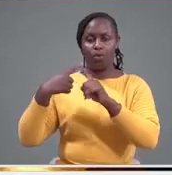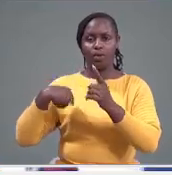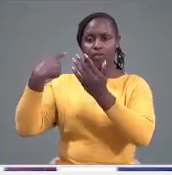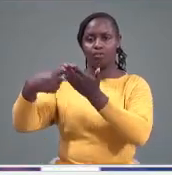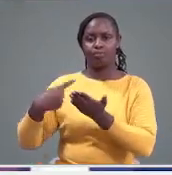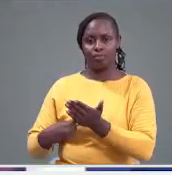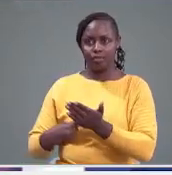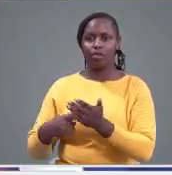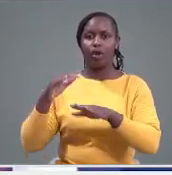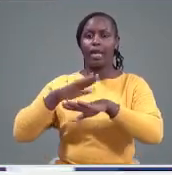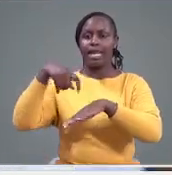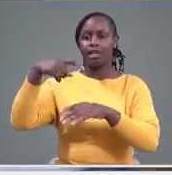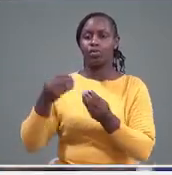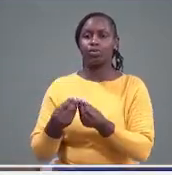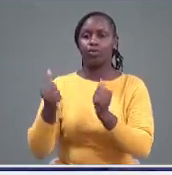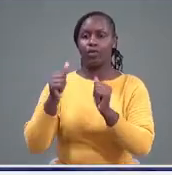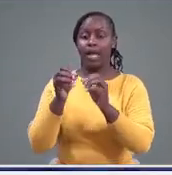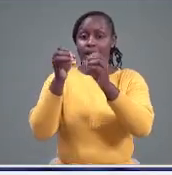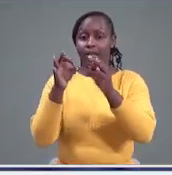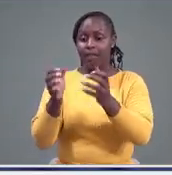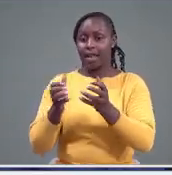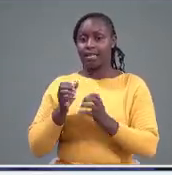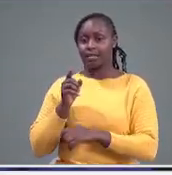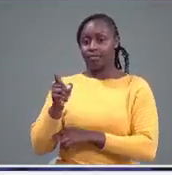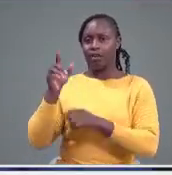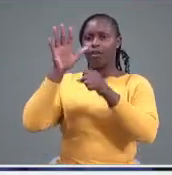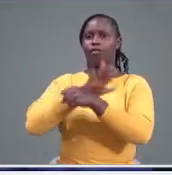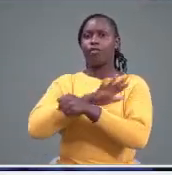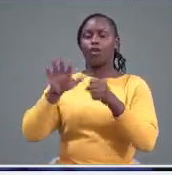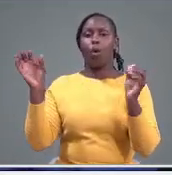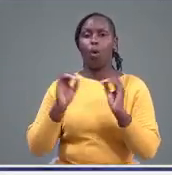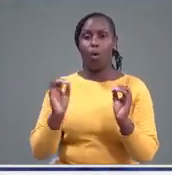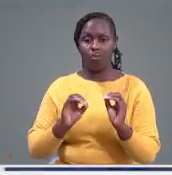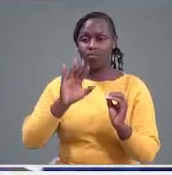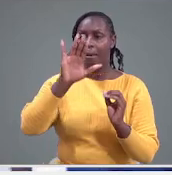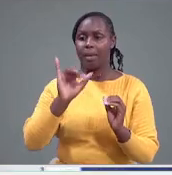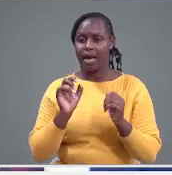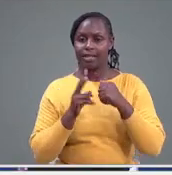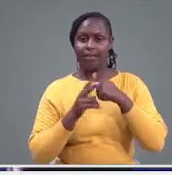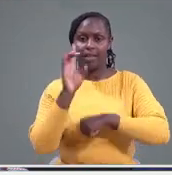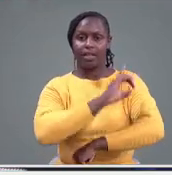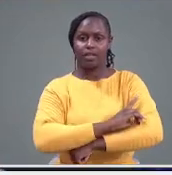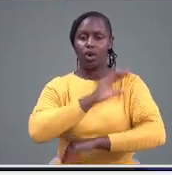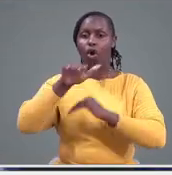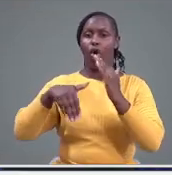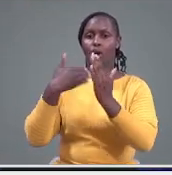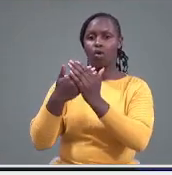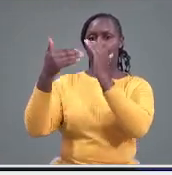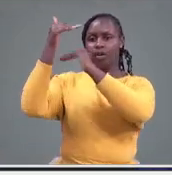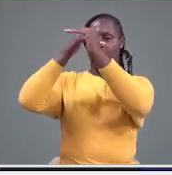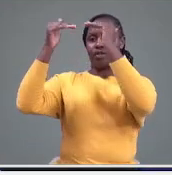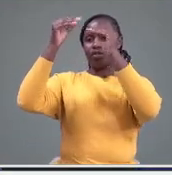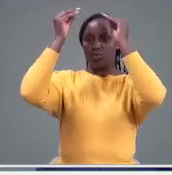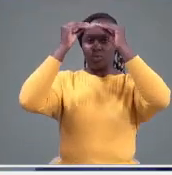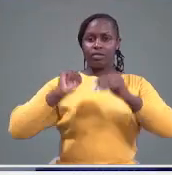kuyatatua matakwa yao. Aidha, ikiwa matakwa haya hayatatekelezwa kwa siku saba zijazo, wahadhiri wametoa